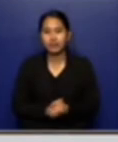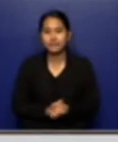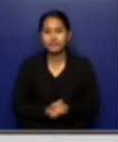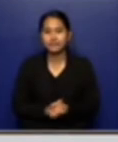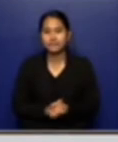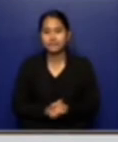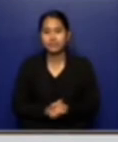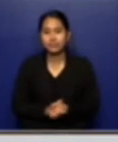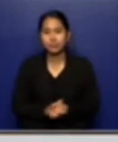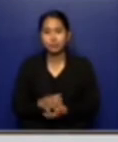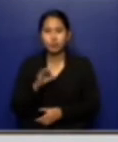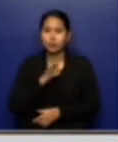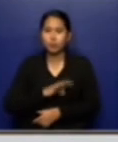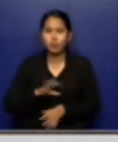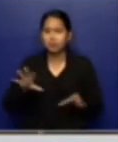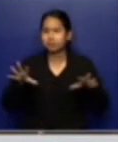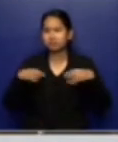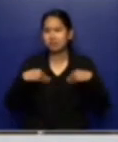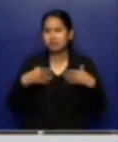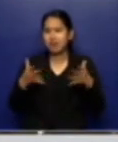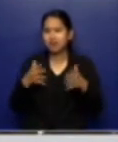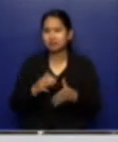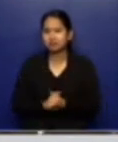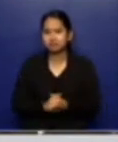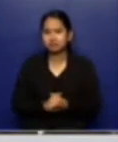มันเป็นสิ่งที่ผมเองรับไม่ได้ท่านประธาน